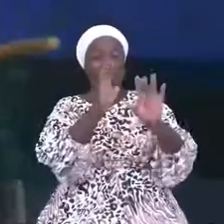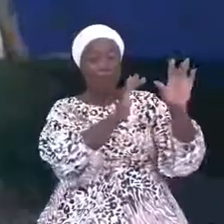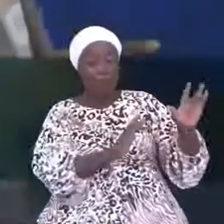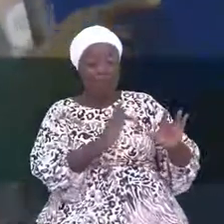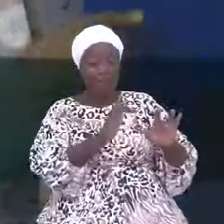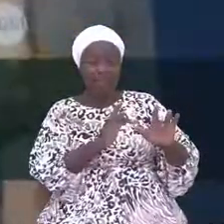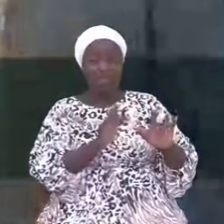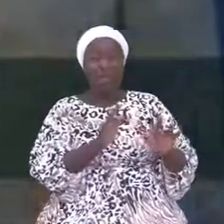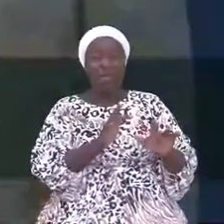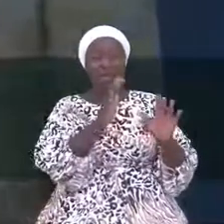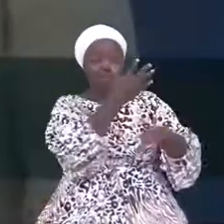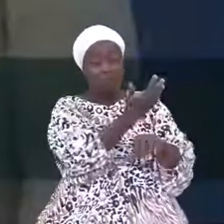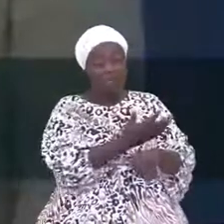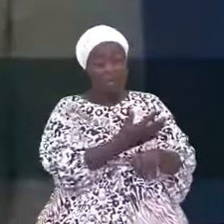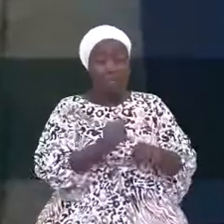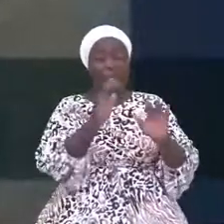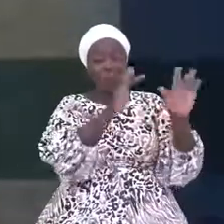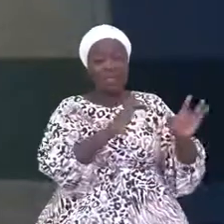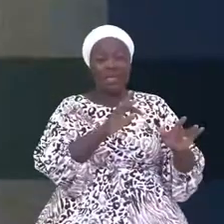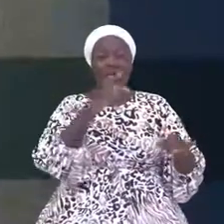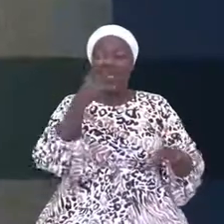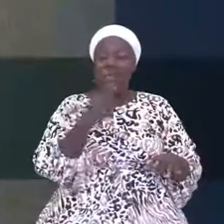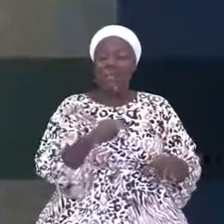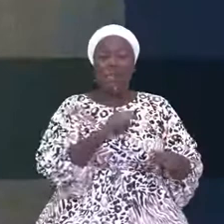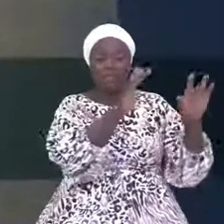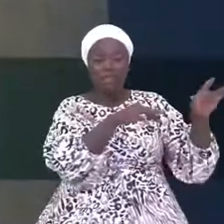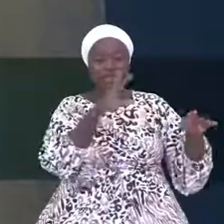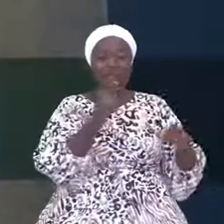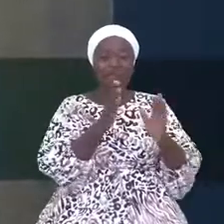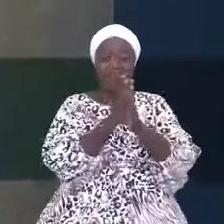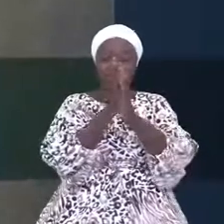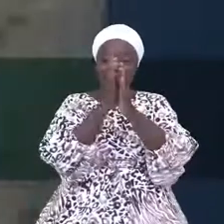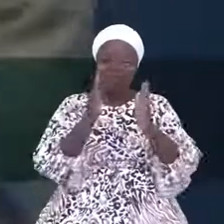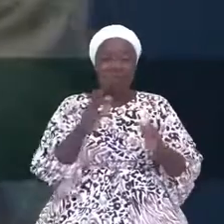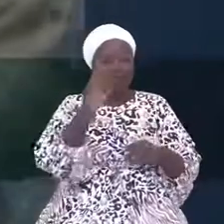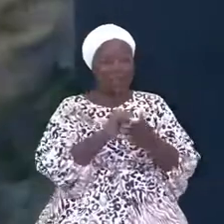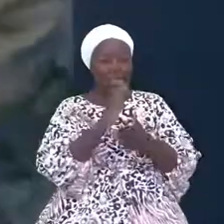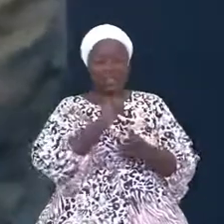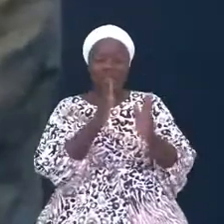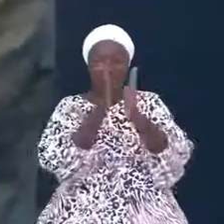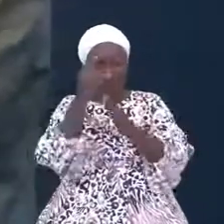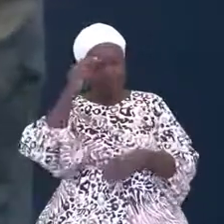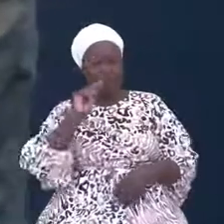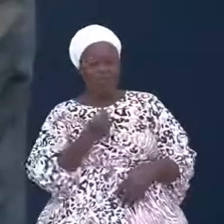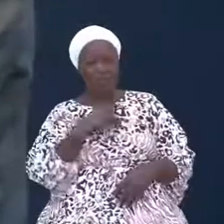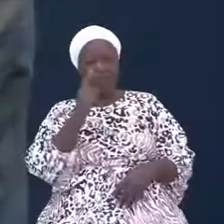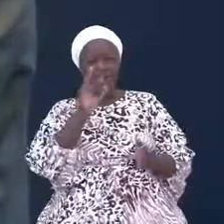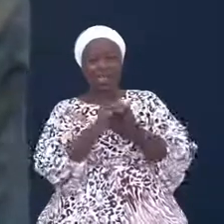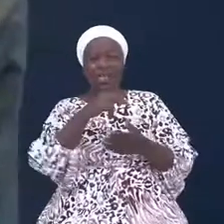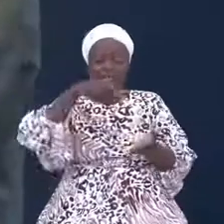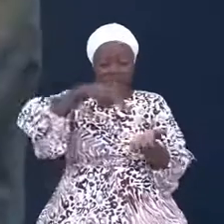Sa miséricorde médiatrice, cette miséricorde médiatrice, la miséricorde du médiateur,